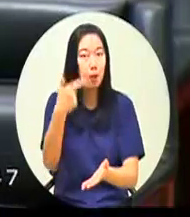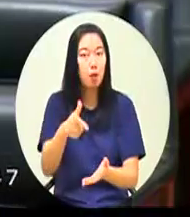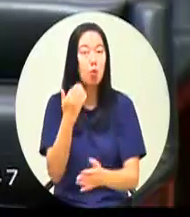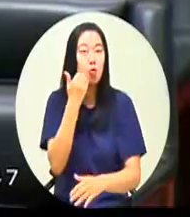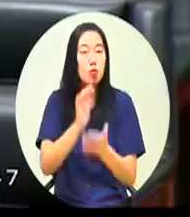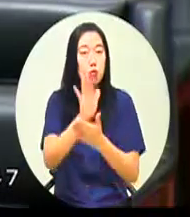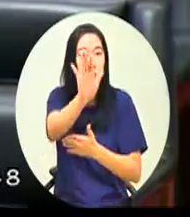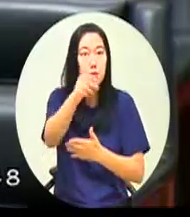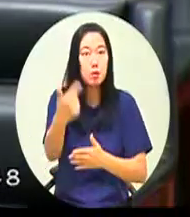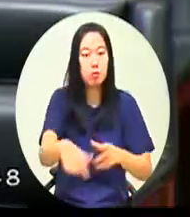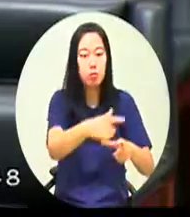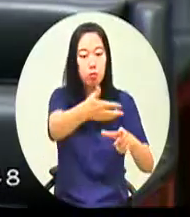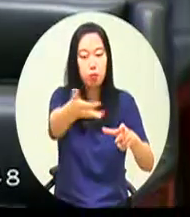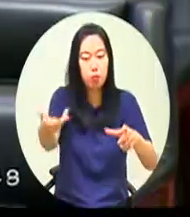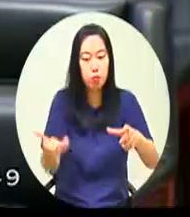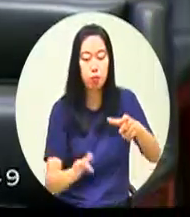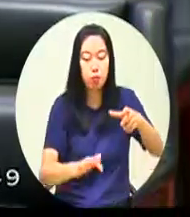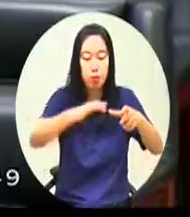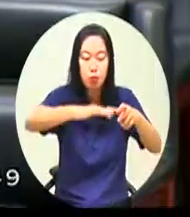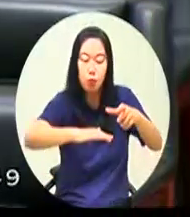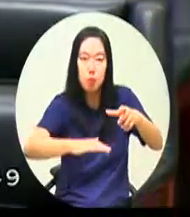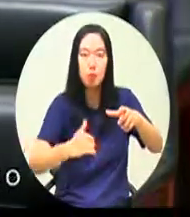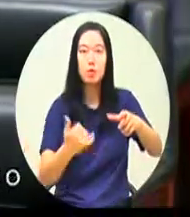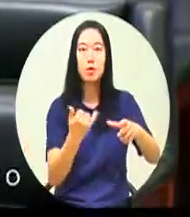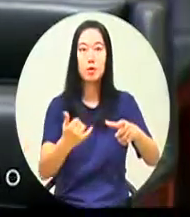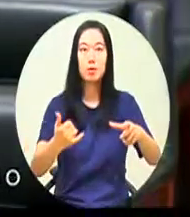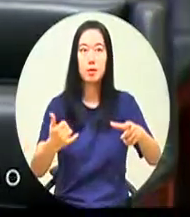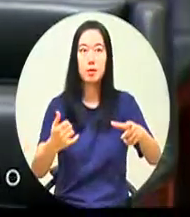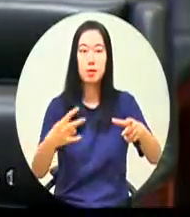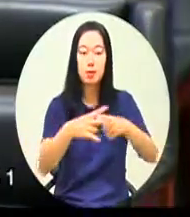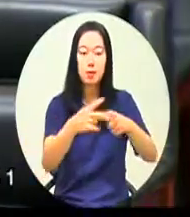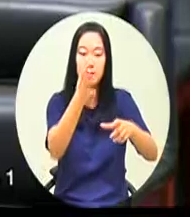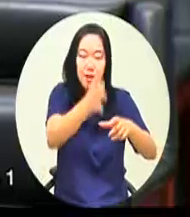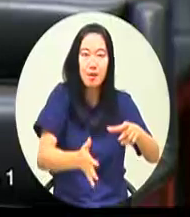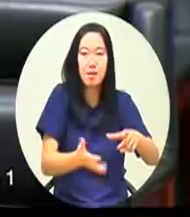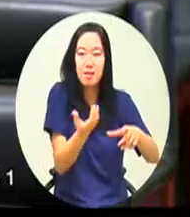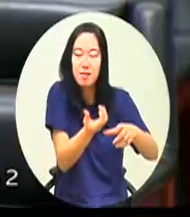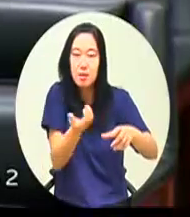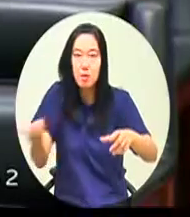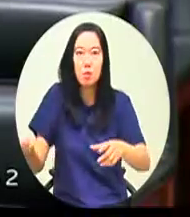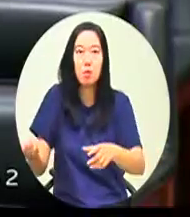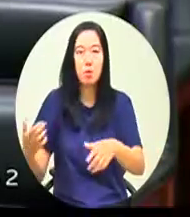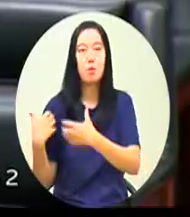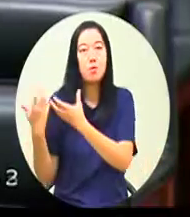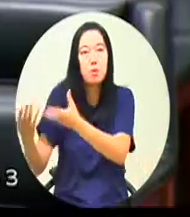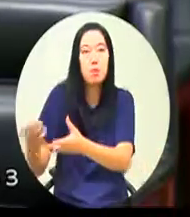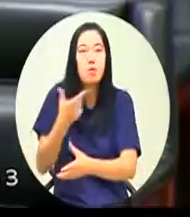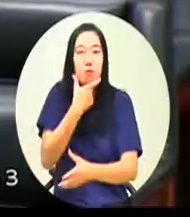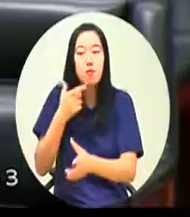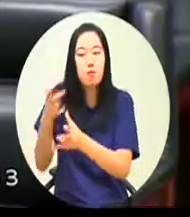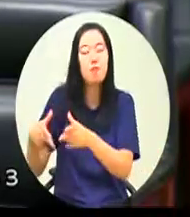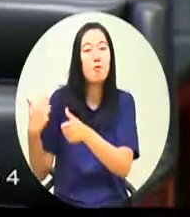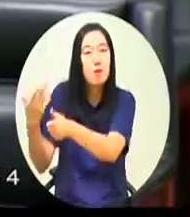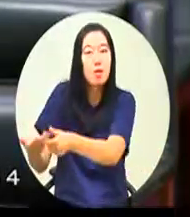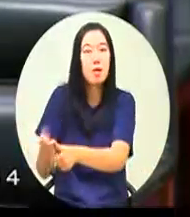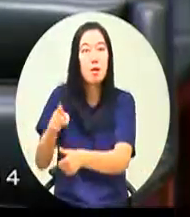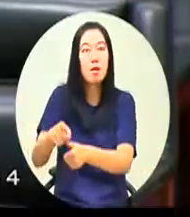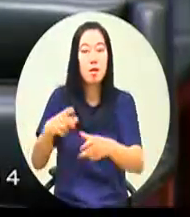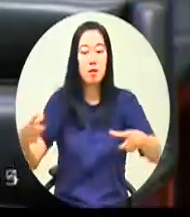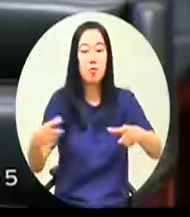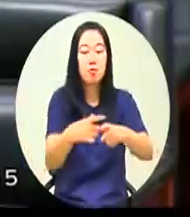拢浅，无底甜的时，咱是毋是会当来挂较细地，先较来形糖厂迄种也会富。所以我希望讲，这所在绝对茫阁缩减